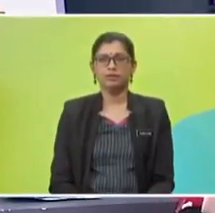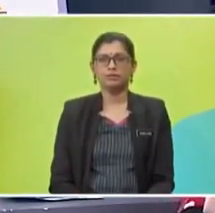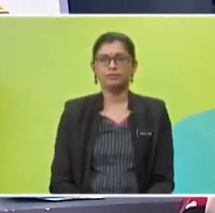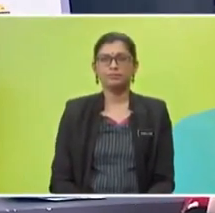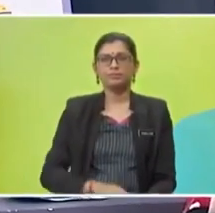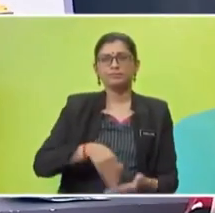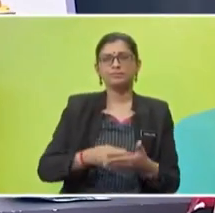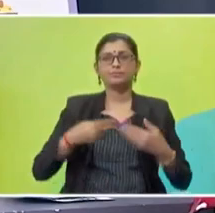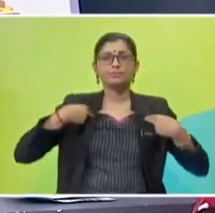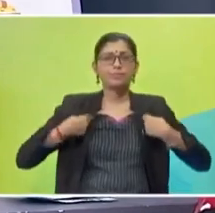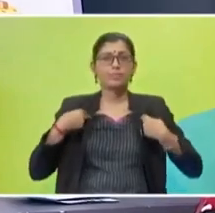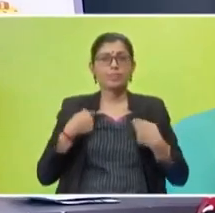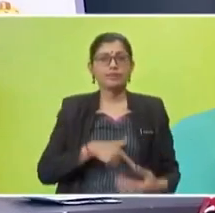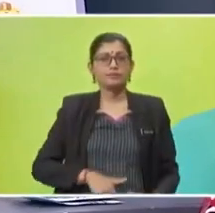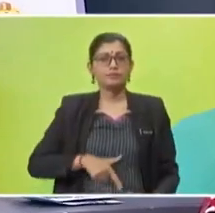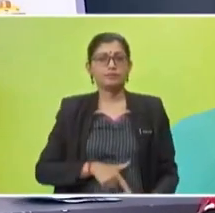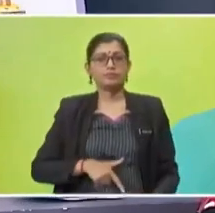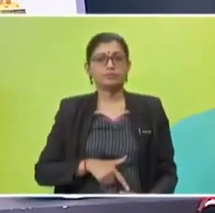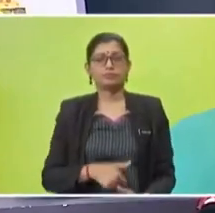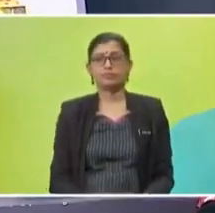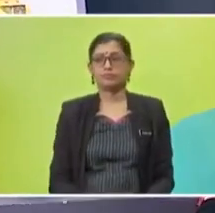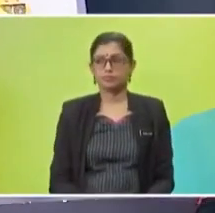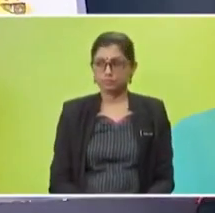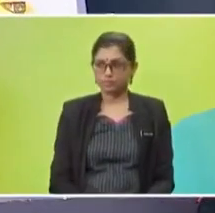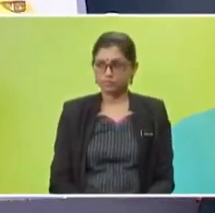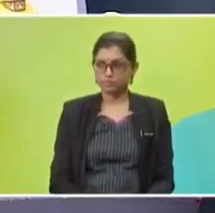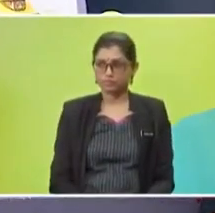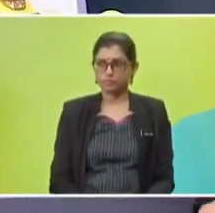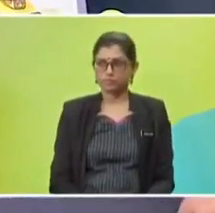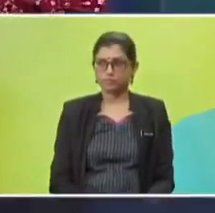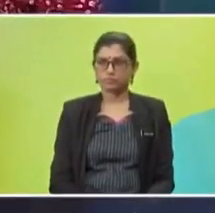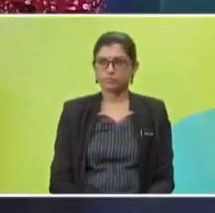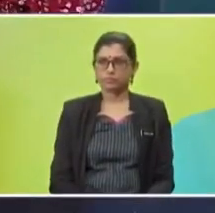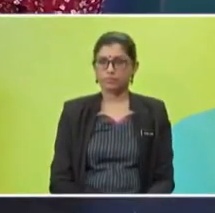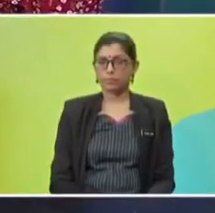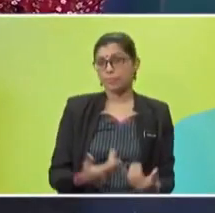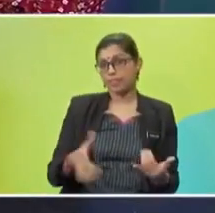Cikgu oke itu pun akhirnya Apakah kita mengejar